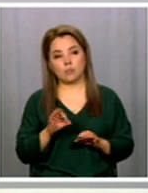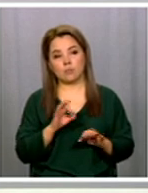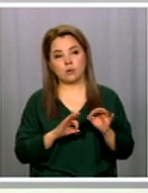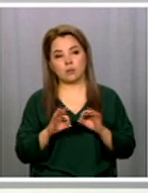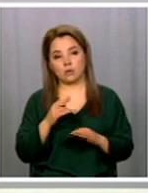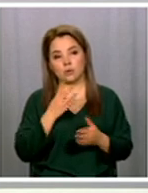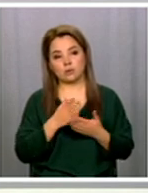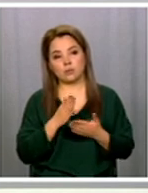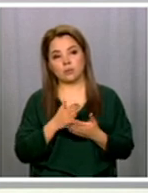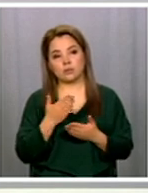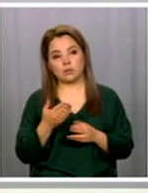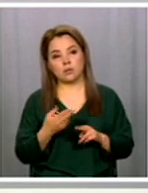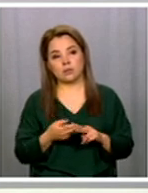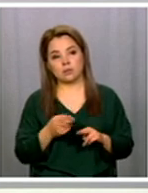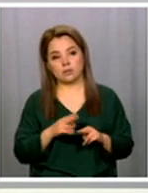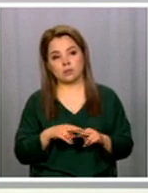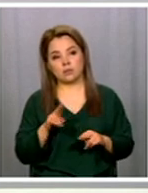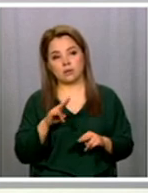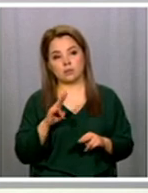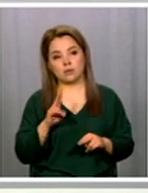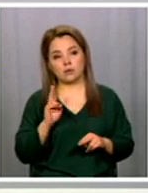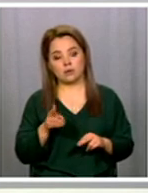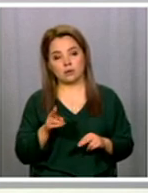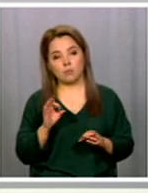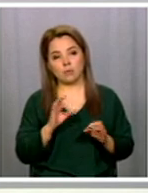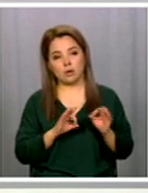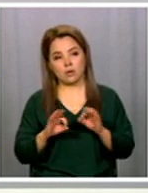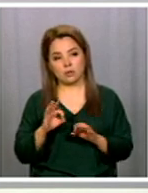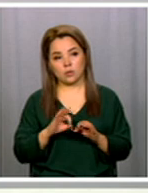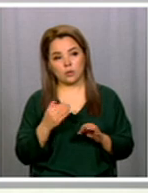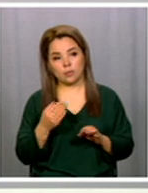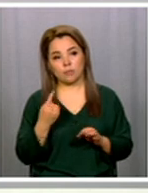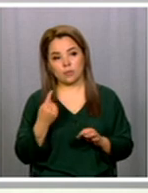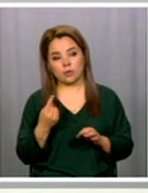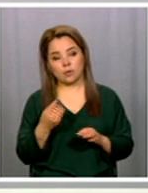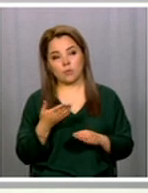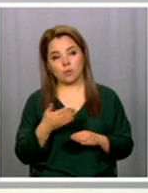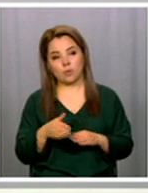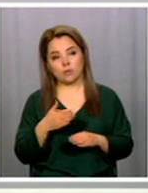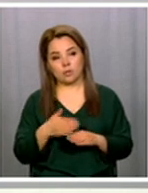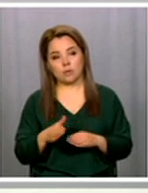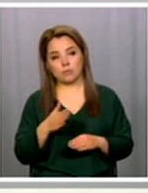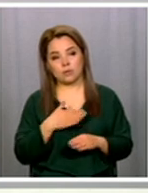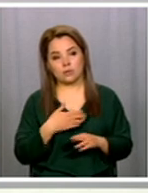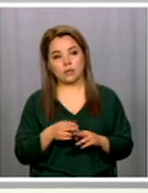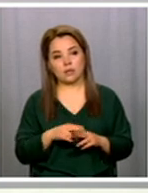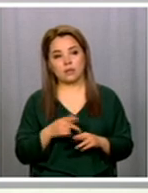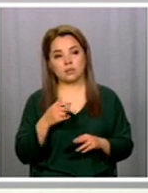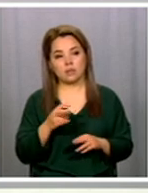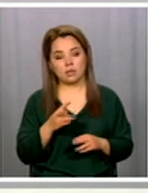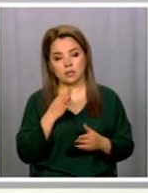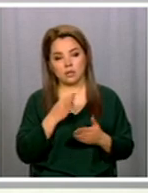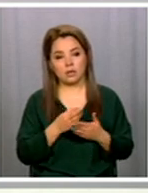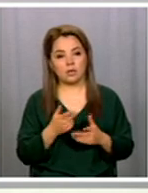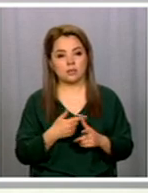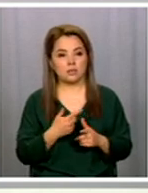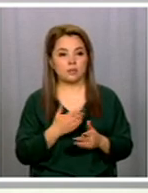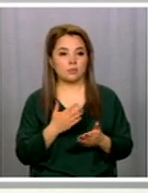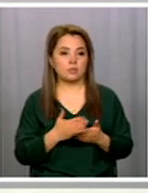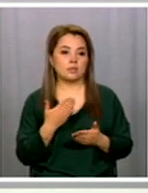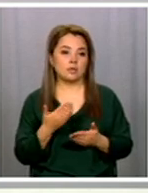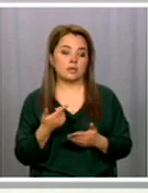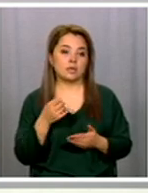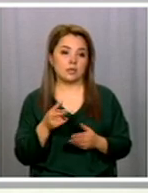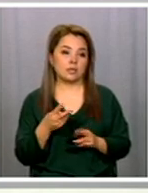тұрмыз. Сонымен ДНК молекуласындағы бір бөлігін біз ген деп атаймыз. Яғни